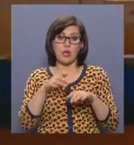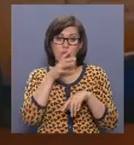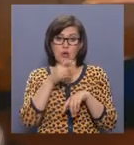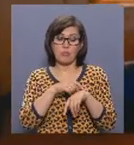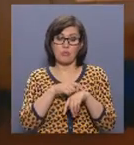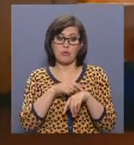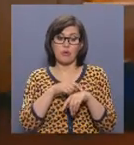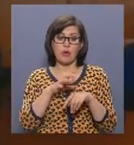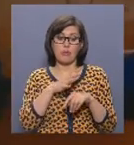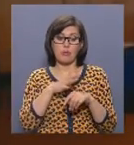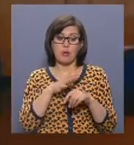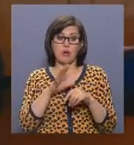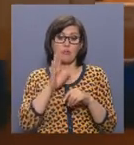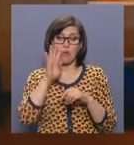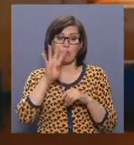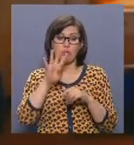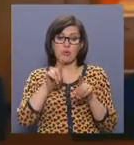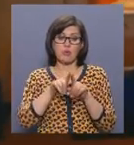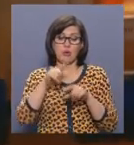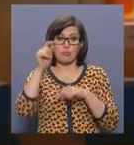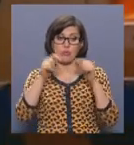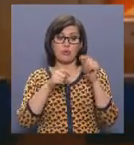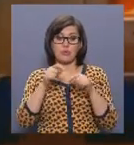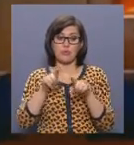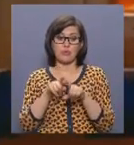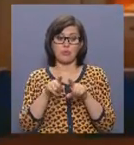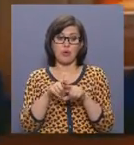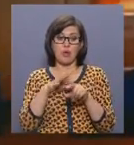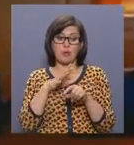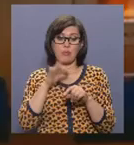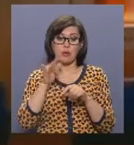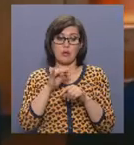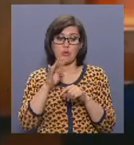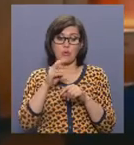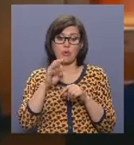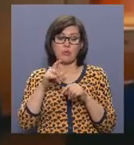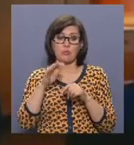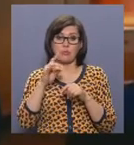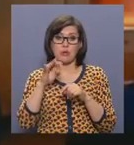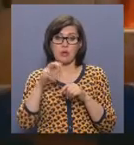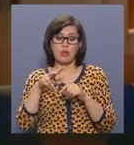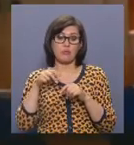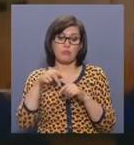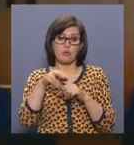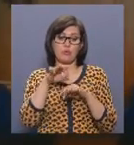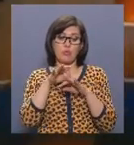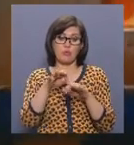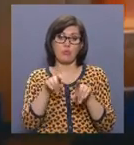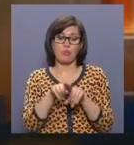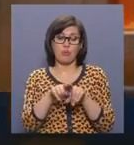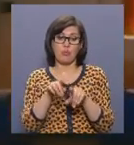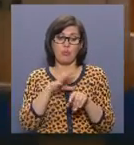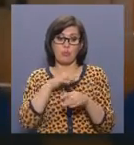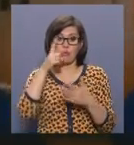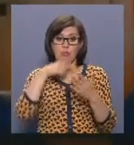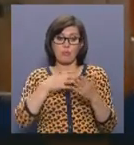жергілікті уақыт бойынша таңғы 4-те конгрестен Абхарам Линкольн мемориалына дейін жүріп өттім. Поверьте